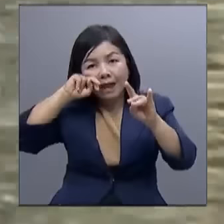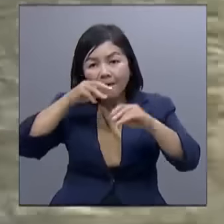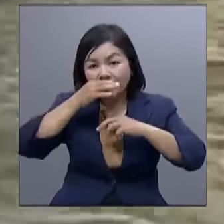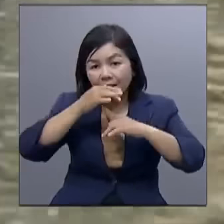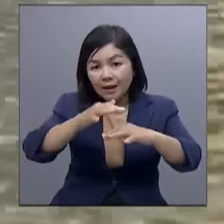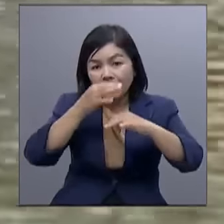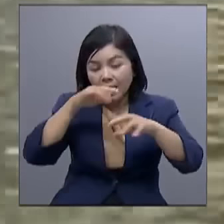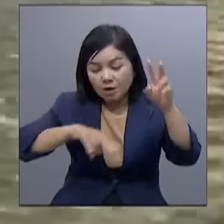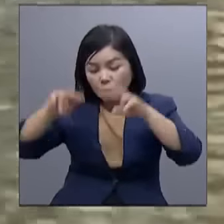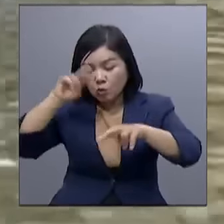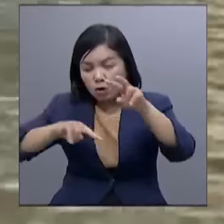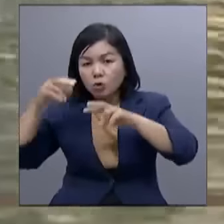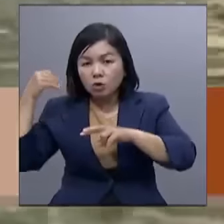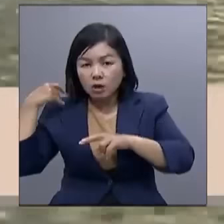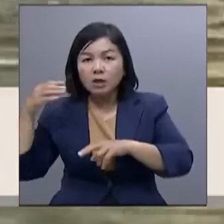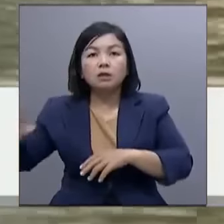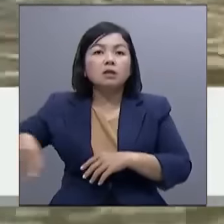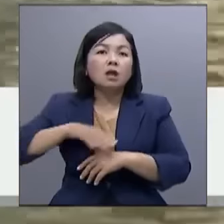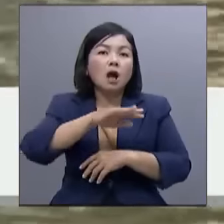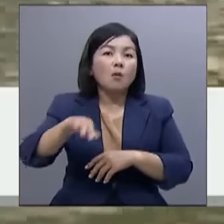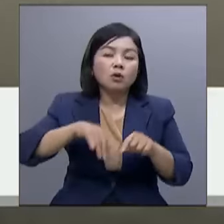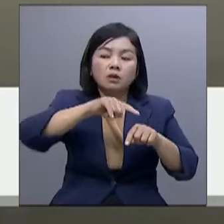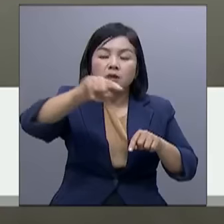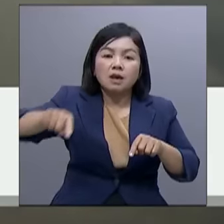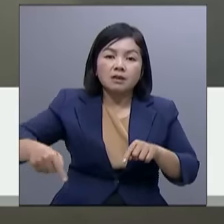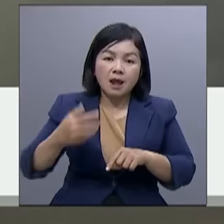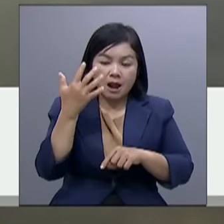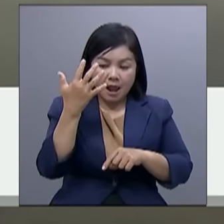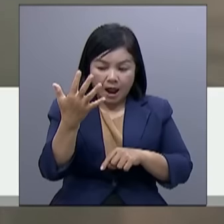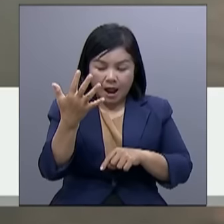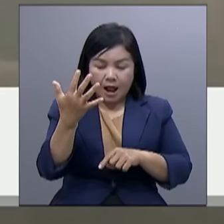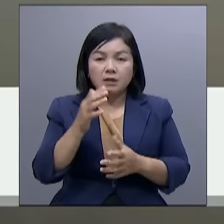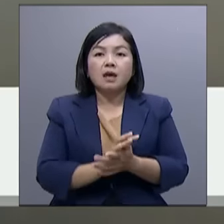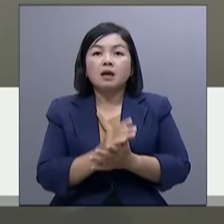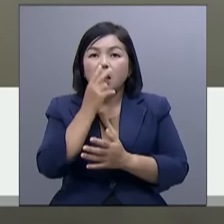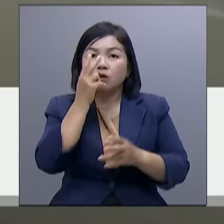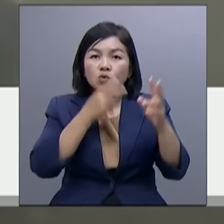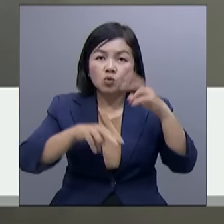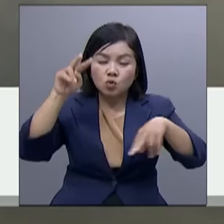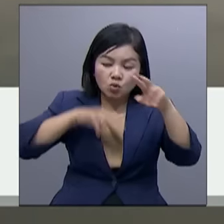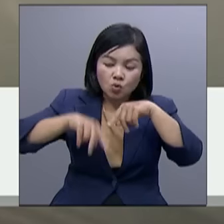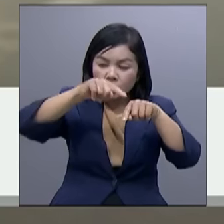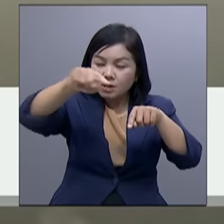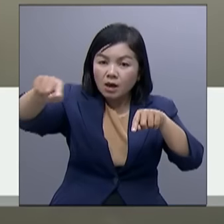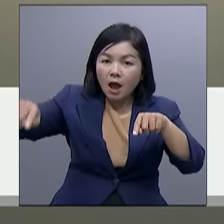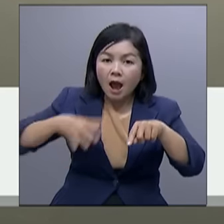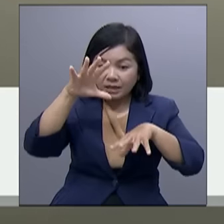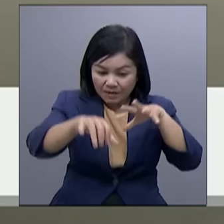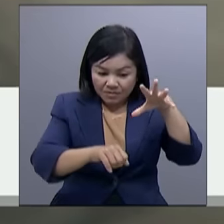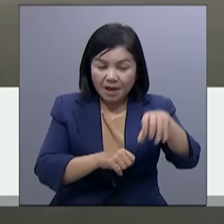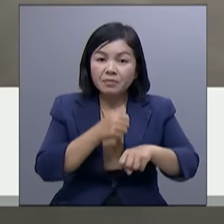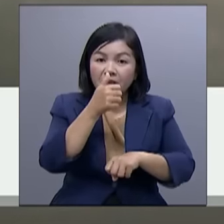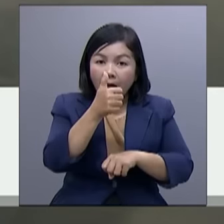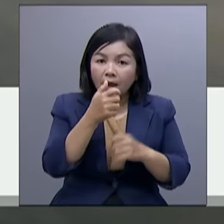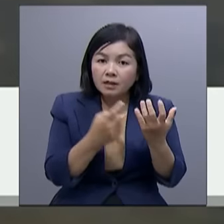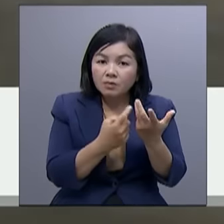โดยมีการสำรวจเนี่ยนะครับทั้งหมดเนี่ย5จุดด้วยกันคุณผู้ชมครับซึ่งจากการสำรวจทั้งหมด5จุดเนี่ยนะครับสามารถจับปลาเนี่ยมาได้